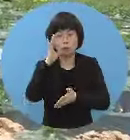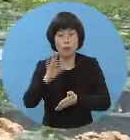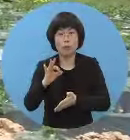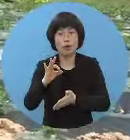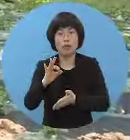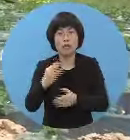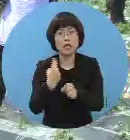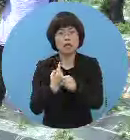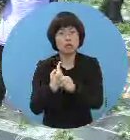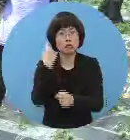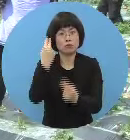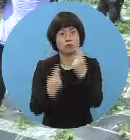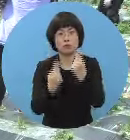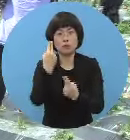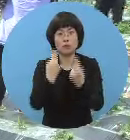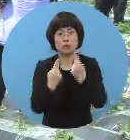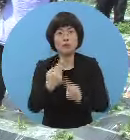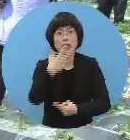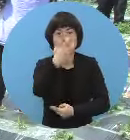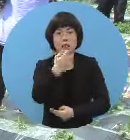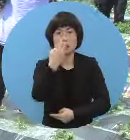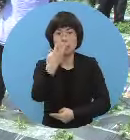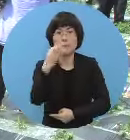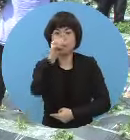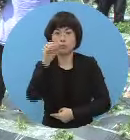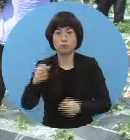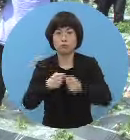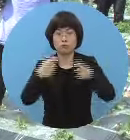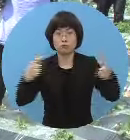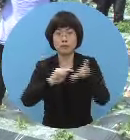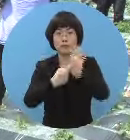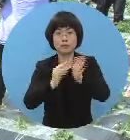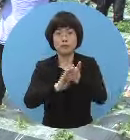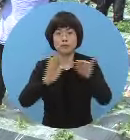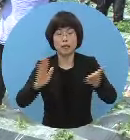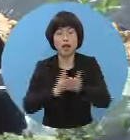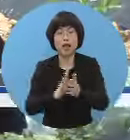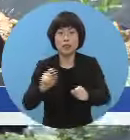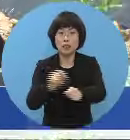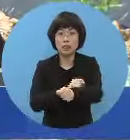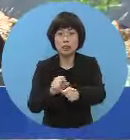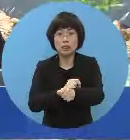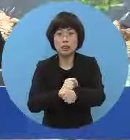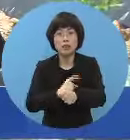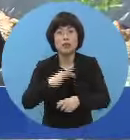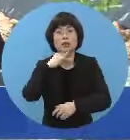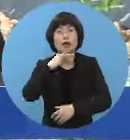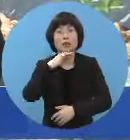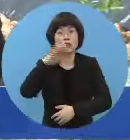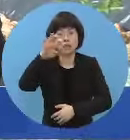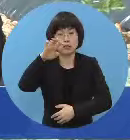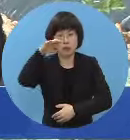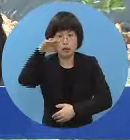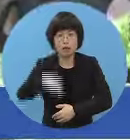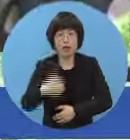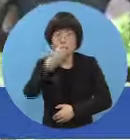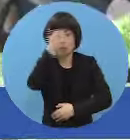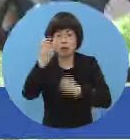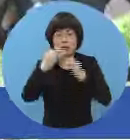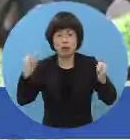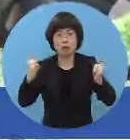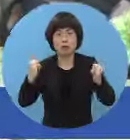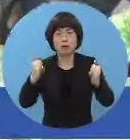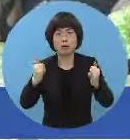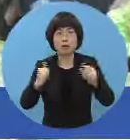가구는 4,343 가구로 전년 대비 73% 늘어난 것으로 집계됐습니다. 특히 40대 이하 젊은